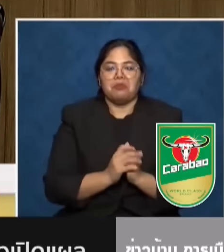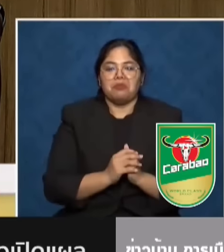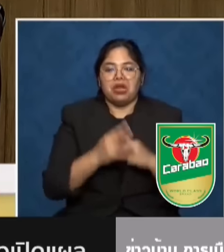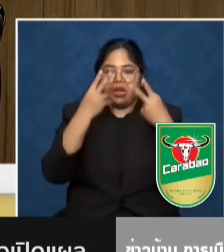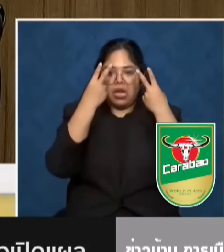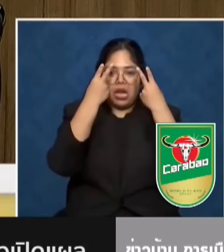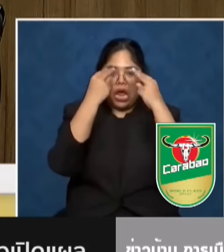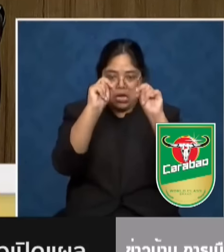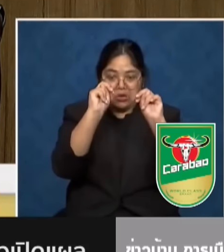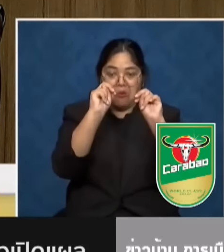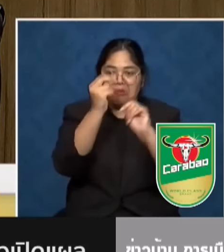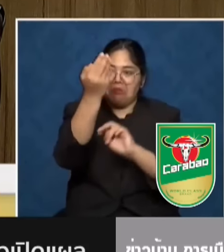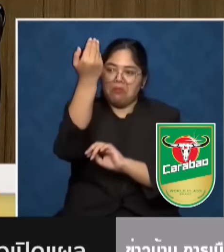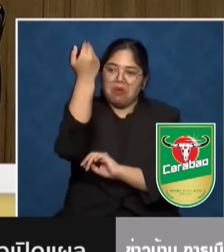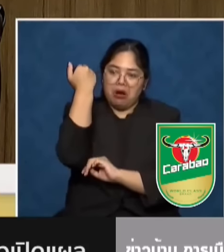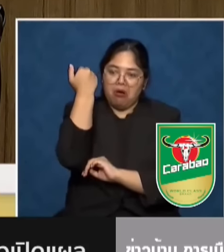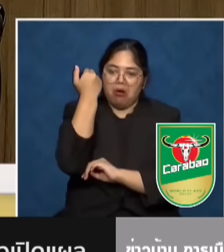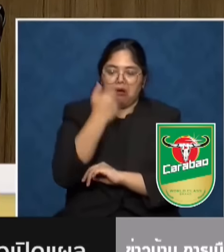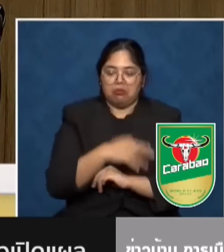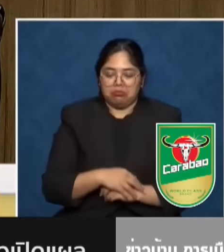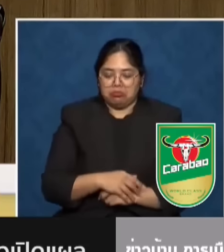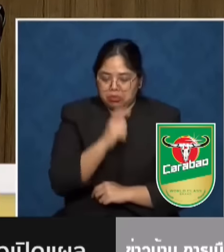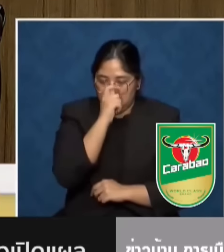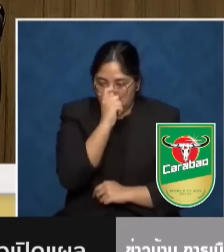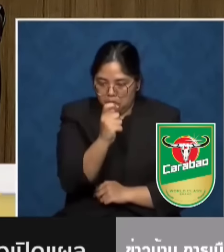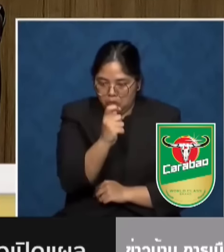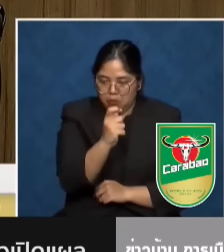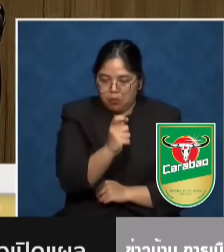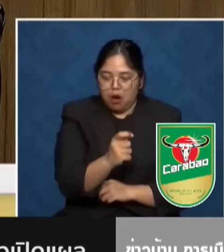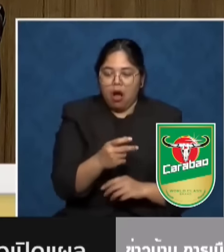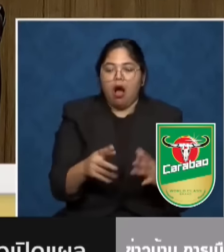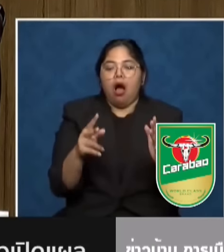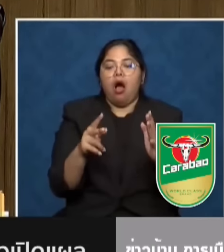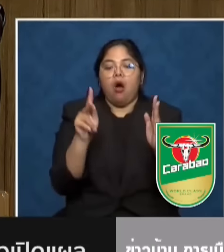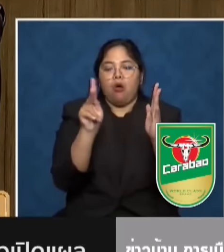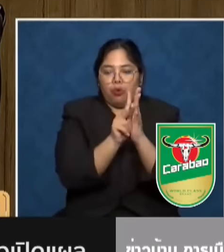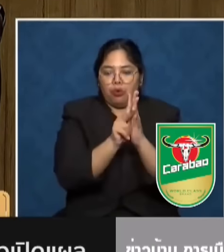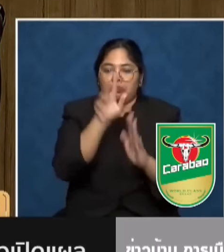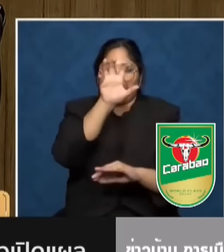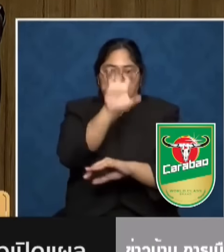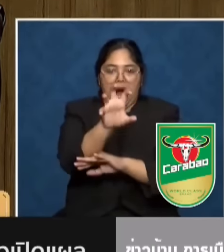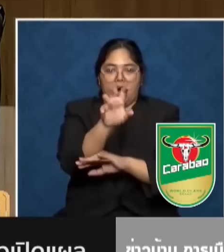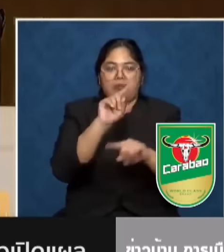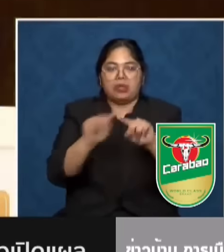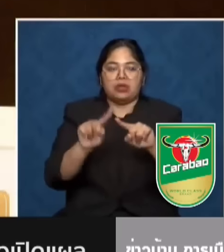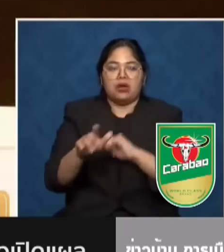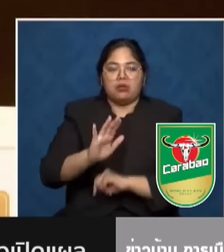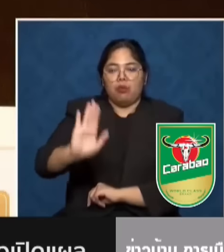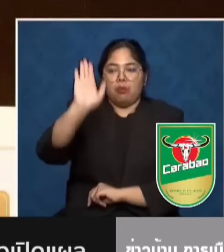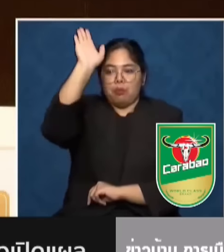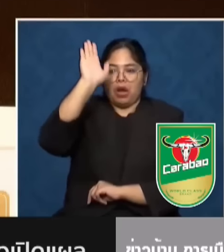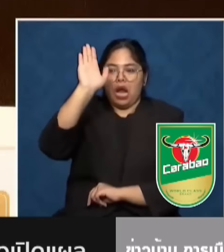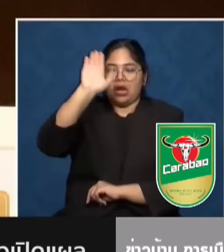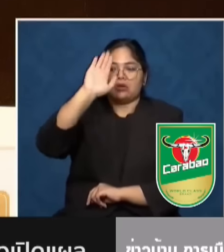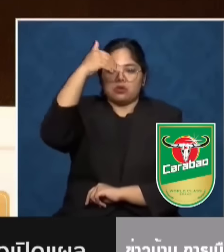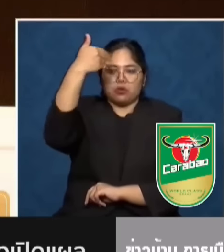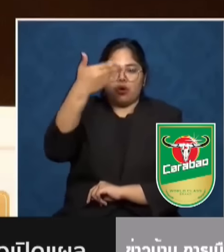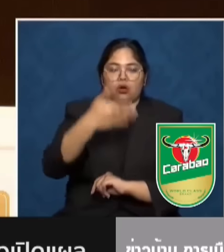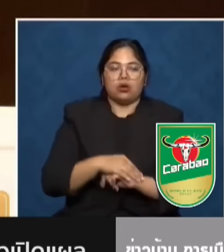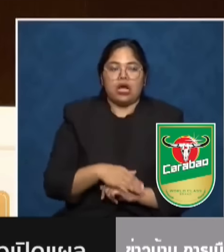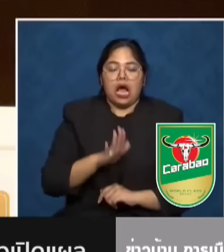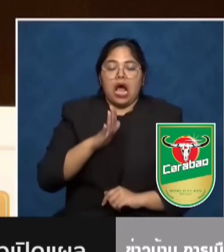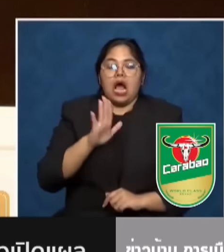งจะไม่เคารพข้อบังคับการประชุม ท่านประธานครับ ครับผม ประท้วงยังไม่จบครับฟังก่อนครับใจเ